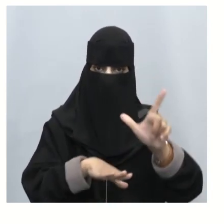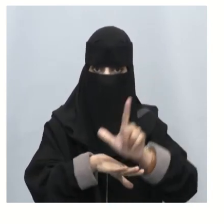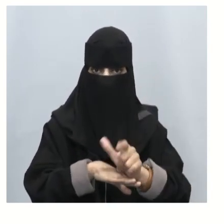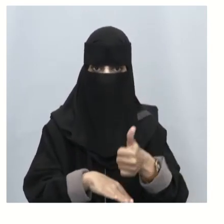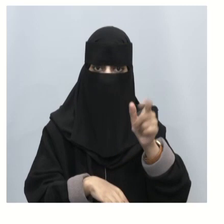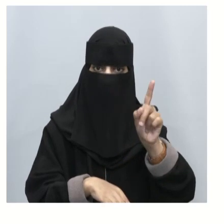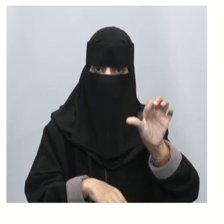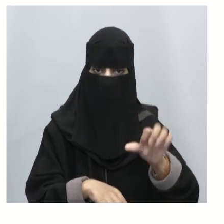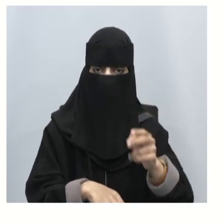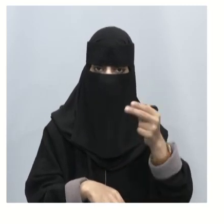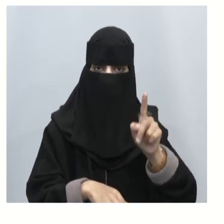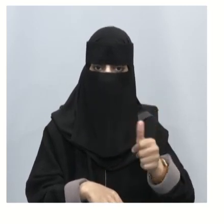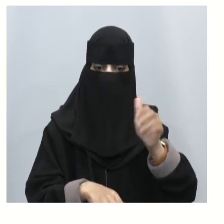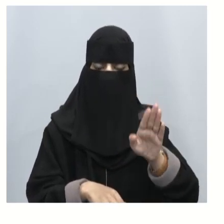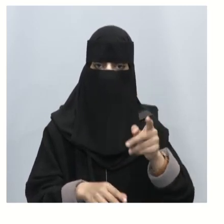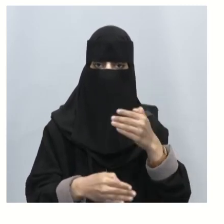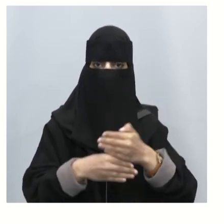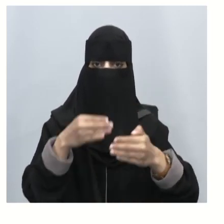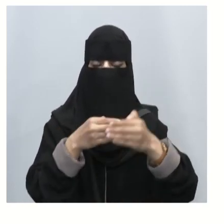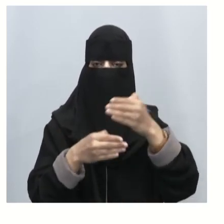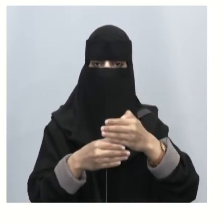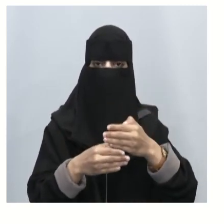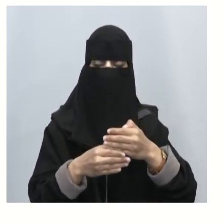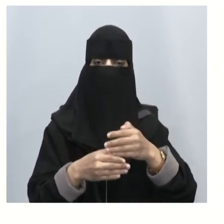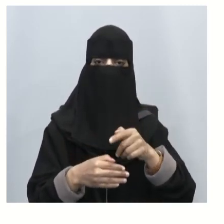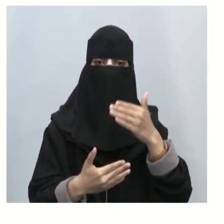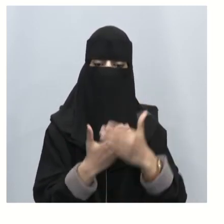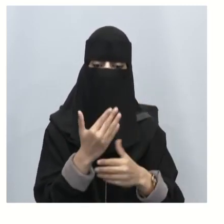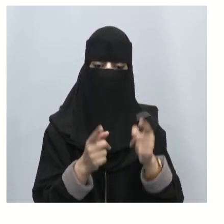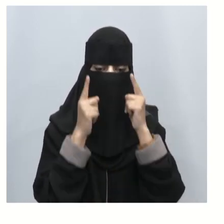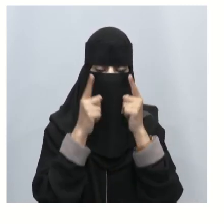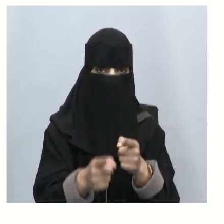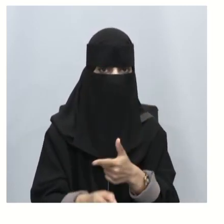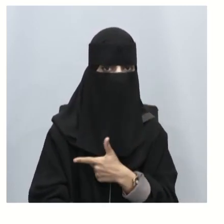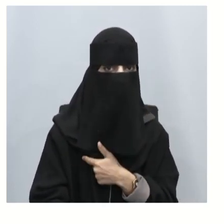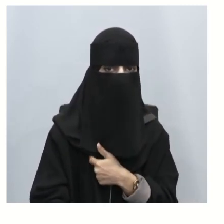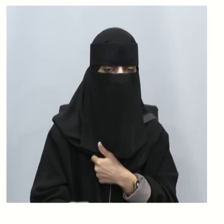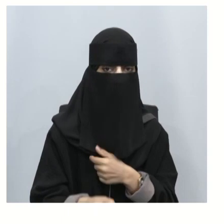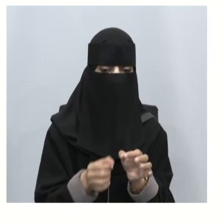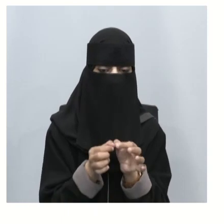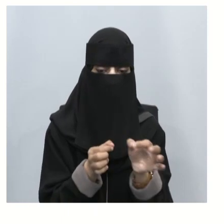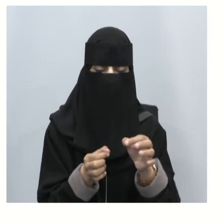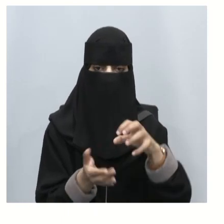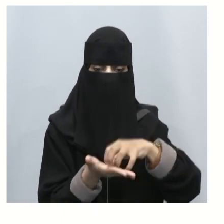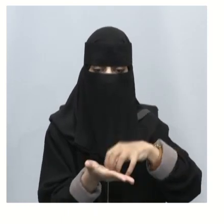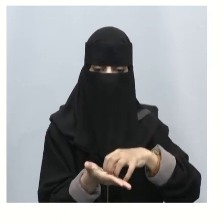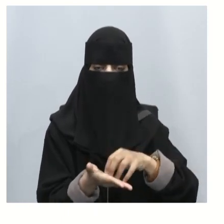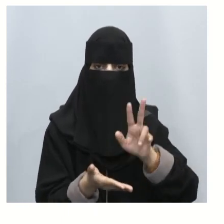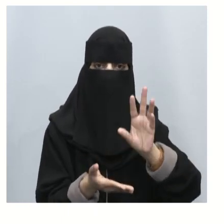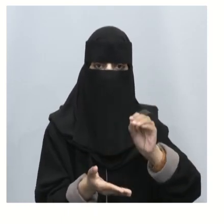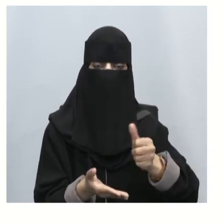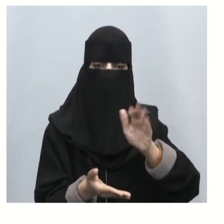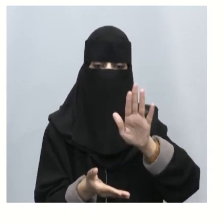انه بنى مدينه جديده وهذه المدينه اطلق عليها اسم مدينه الهاشميه